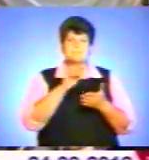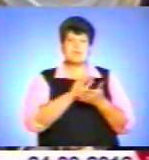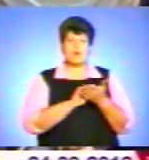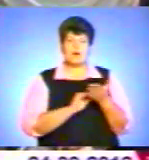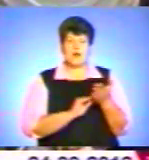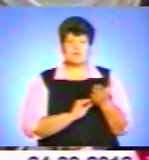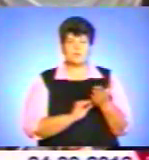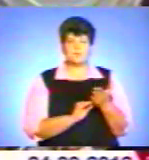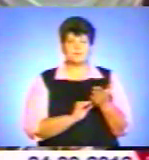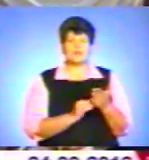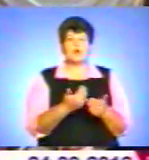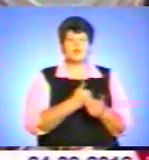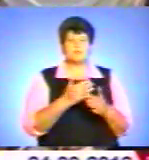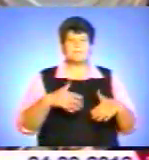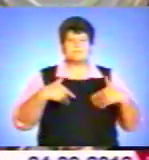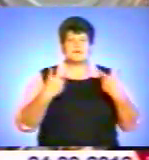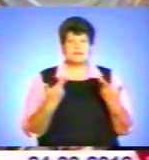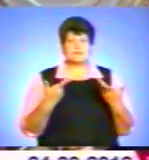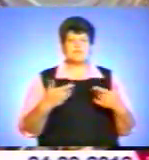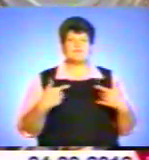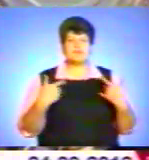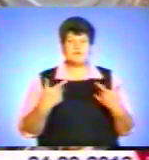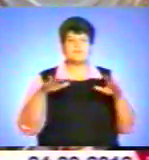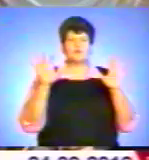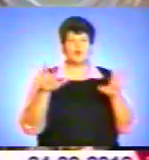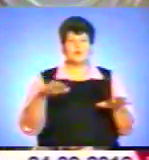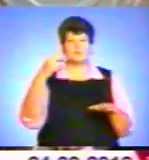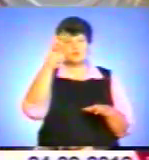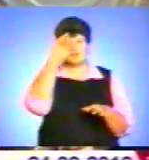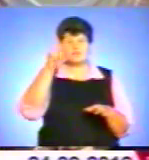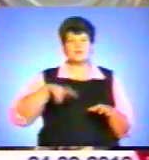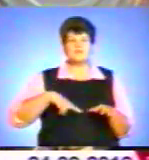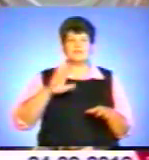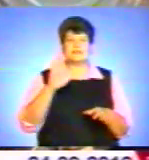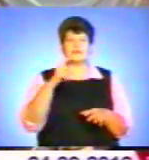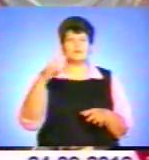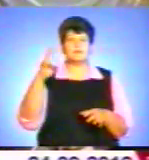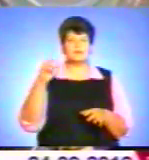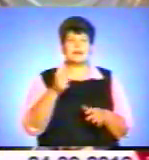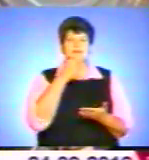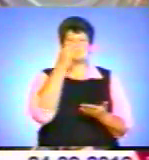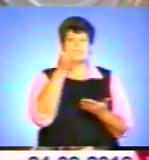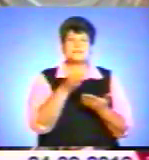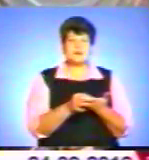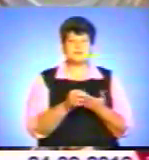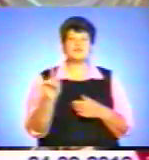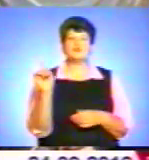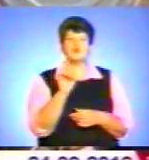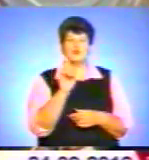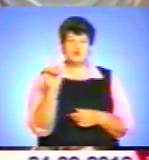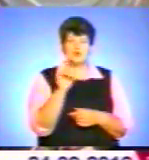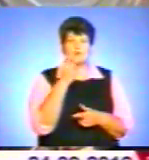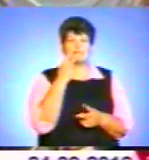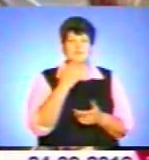також передати вітання від голови обласної державної адміністрації Валентина Хоптяна і сказати, що